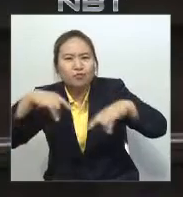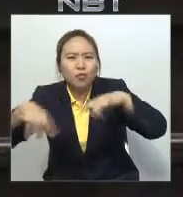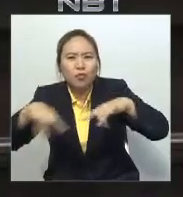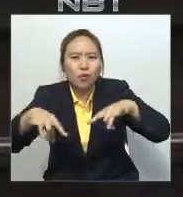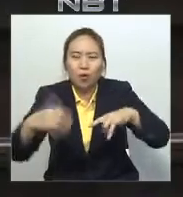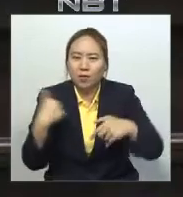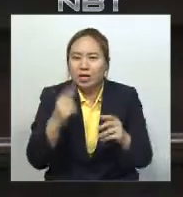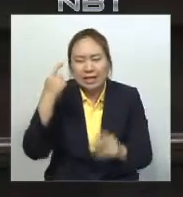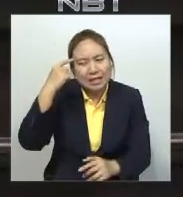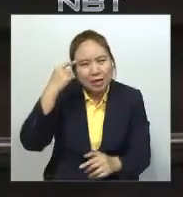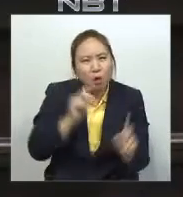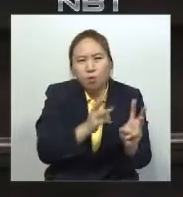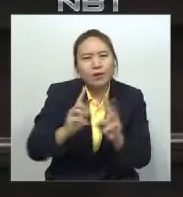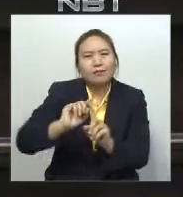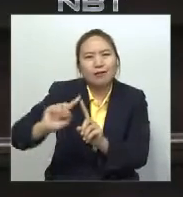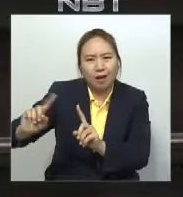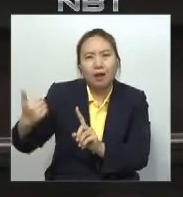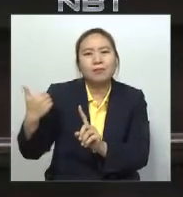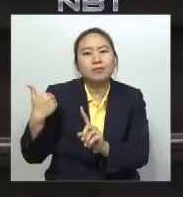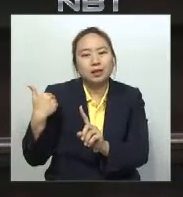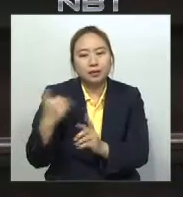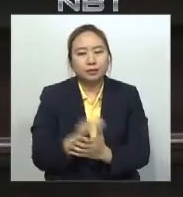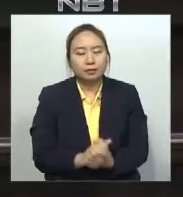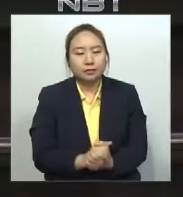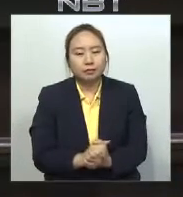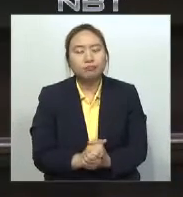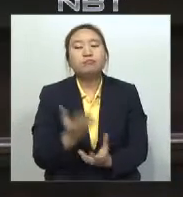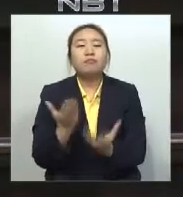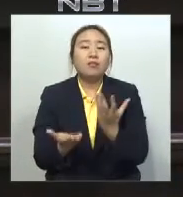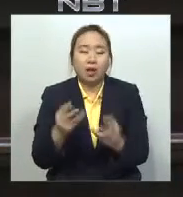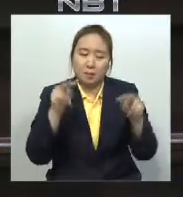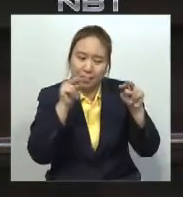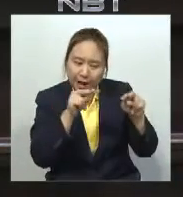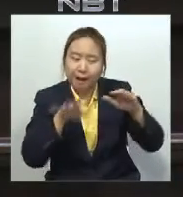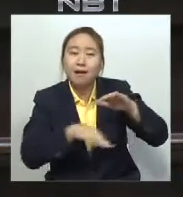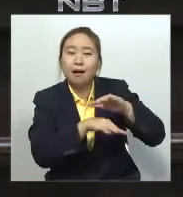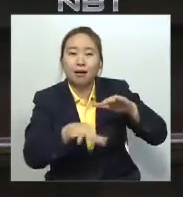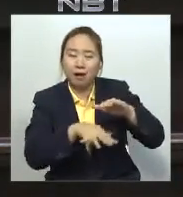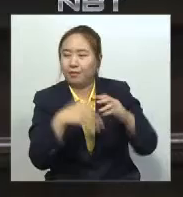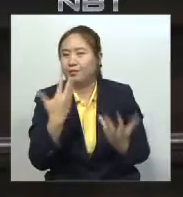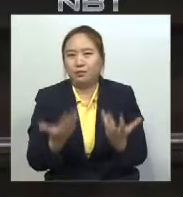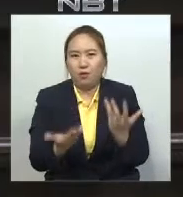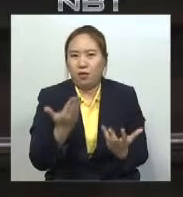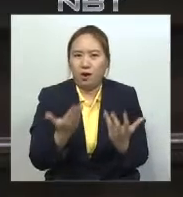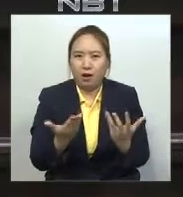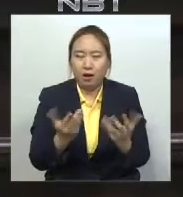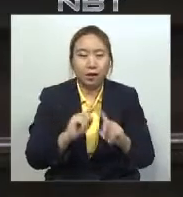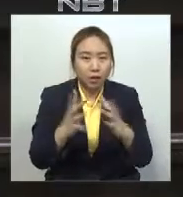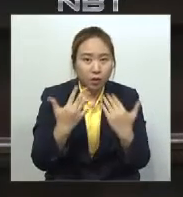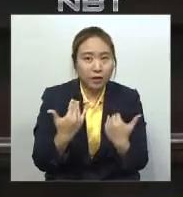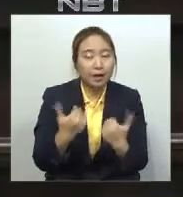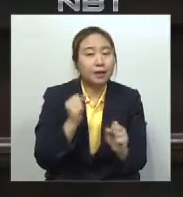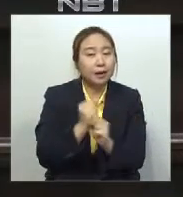มันมีได้หลายแบบนะคะซึ่งก็คงขึ้นอยู่กับพยานหลักฐานนะคะแล้วก็ในเรื่องของการดำเนิน